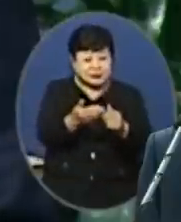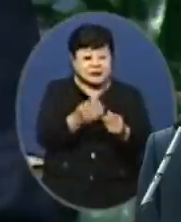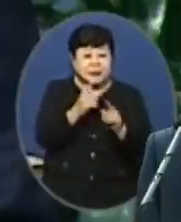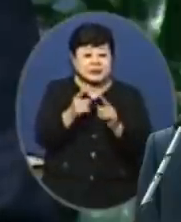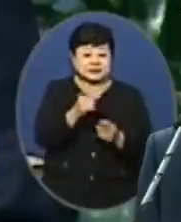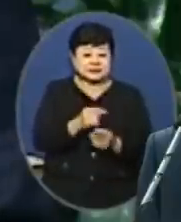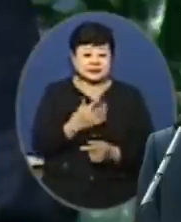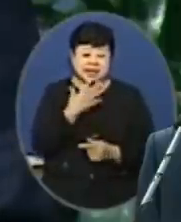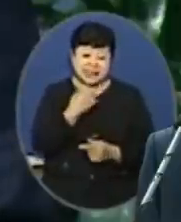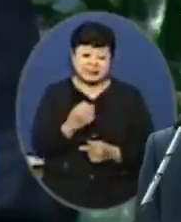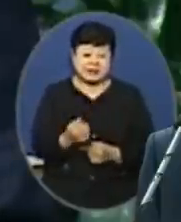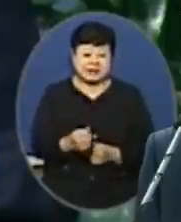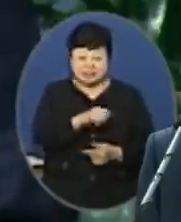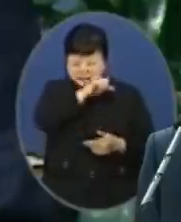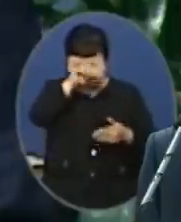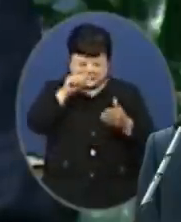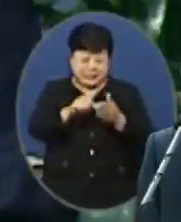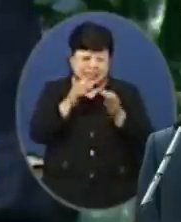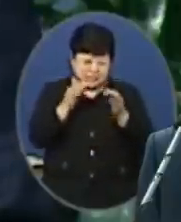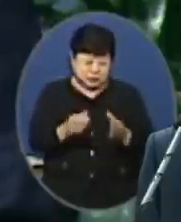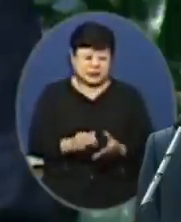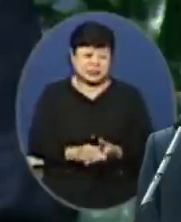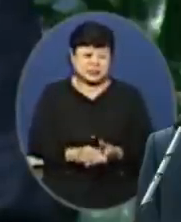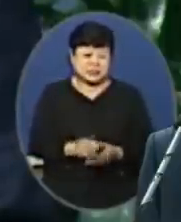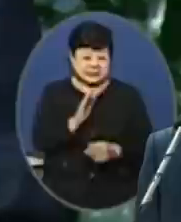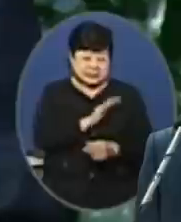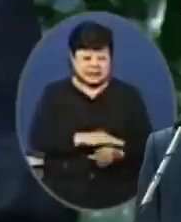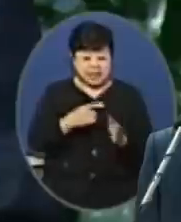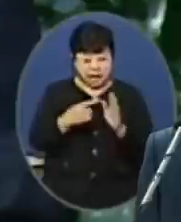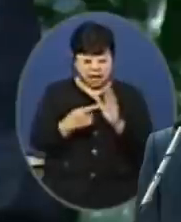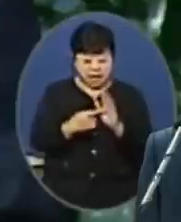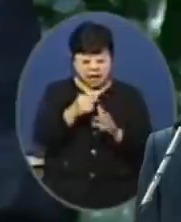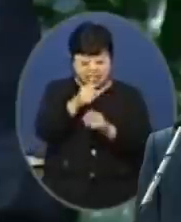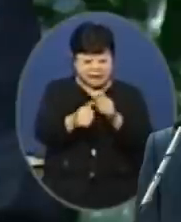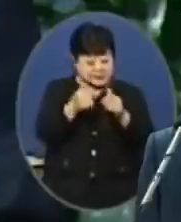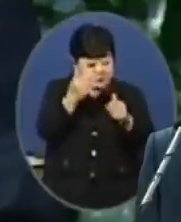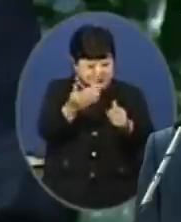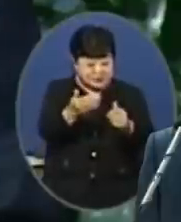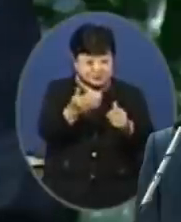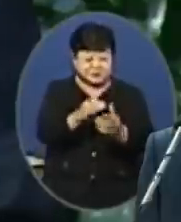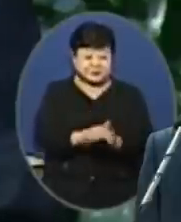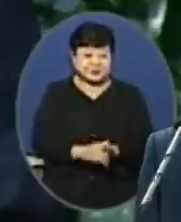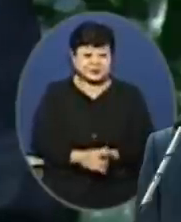성경에 아브라함의 생애 속에서 잘 표시해 놓았습니다. 하나님께서